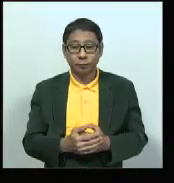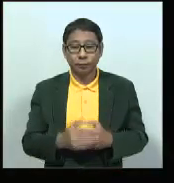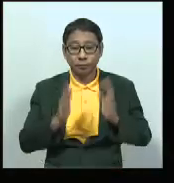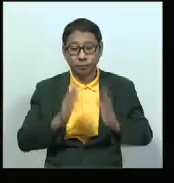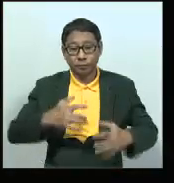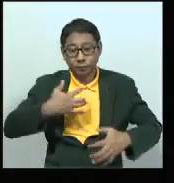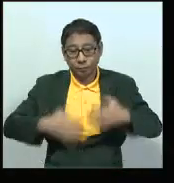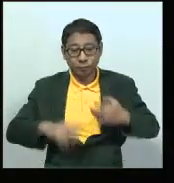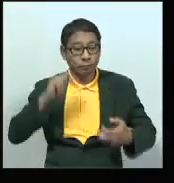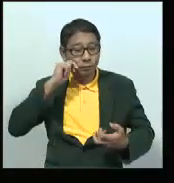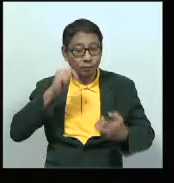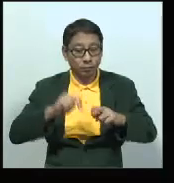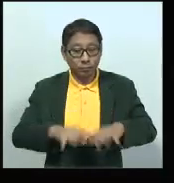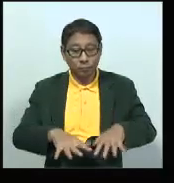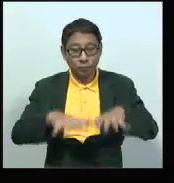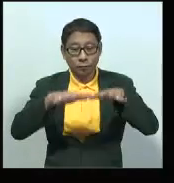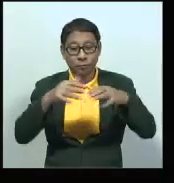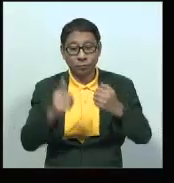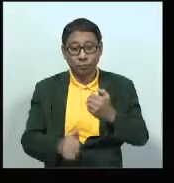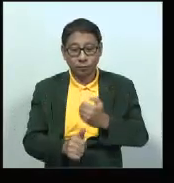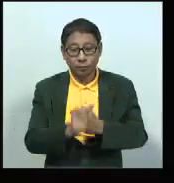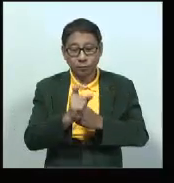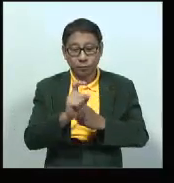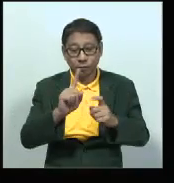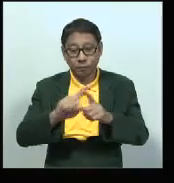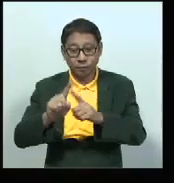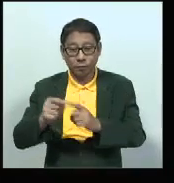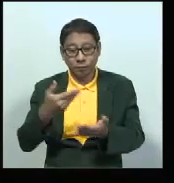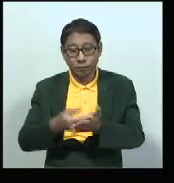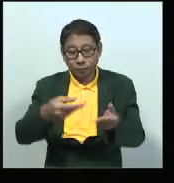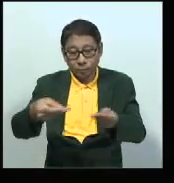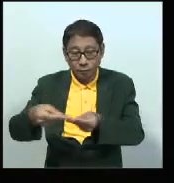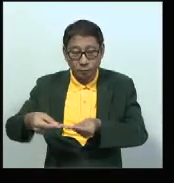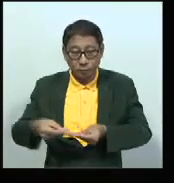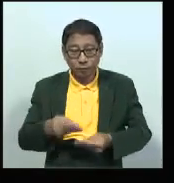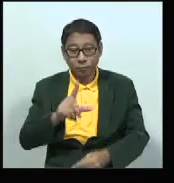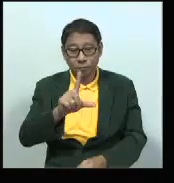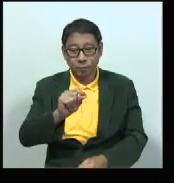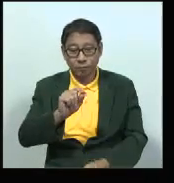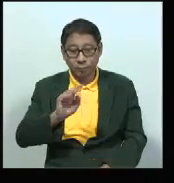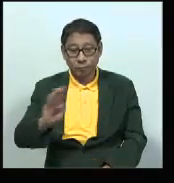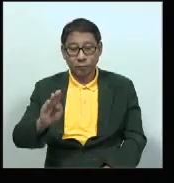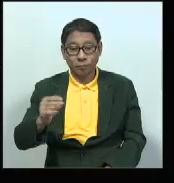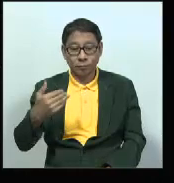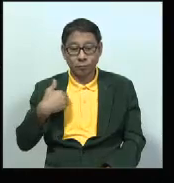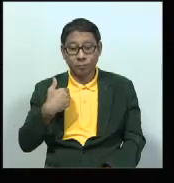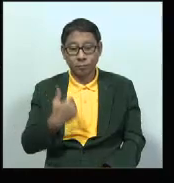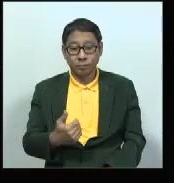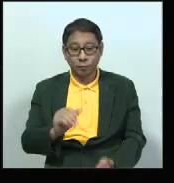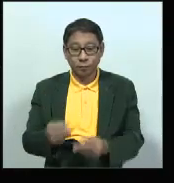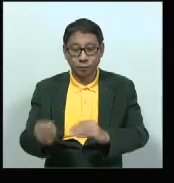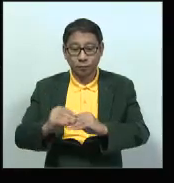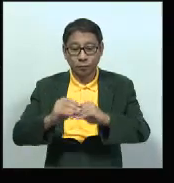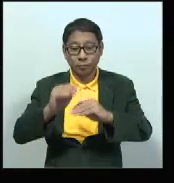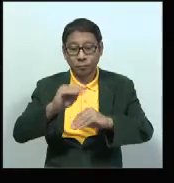ดร้อนจากอุทกภัยรุนแรงโดยเริ่มต้นจากเงินบริจาคของประชาชนจำนวน20บาทจนเกิดเป็นโ